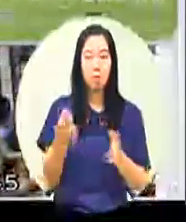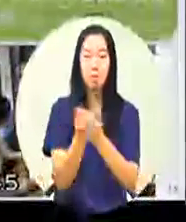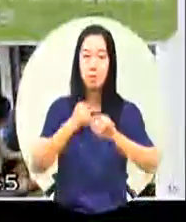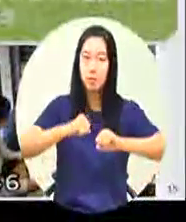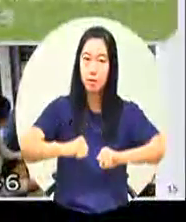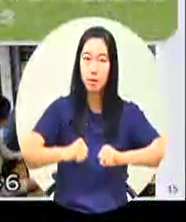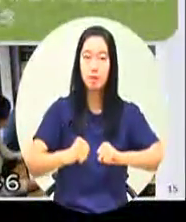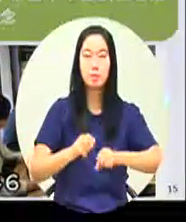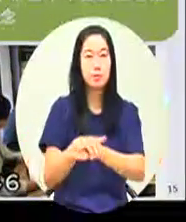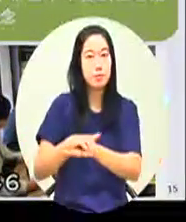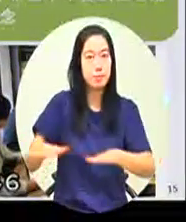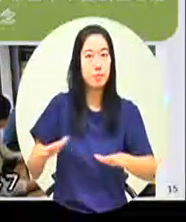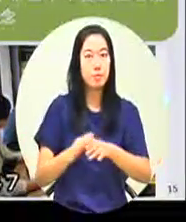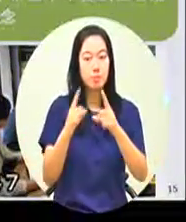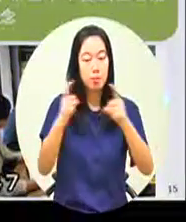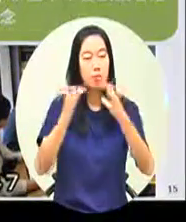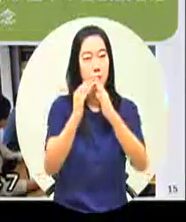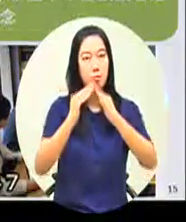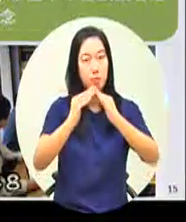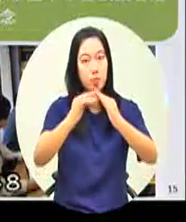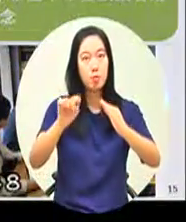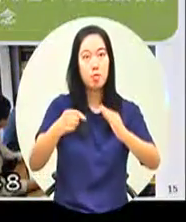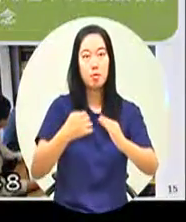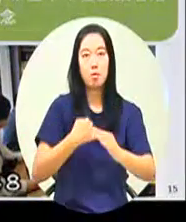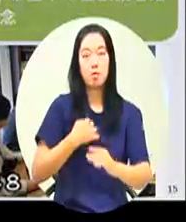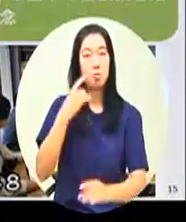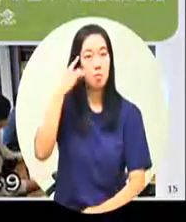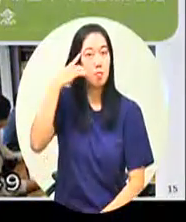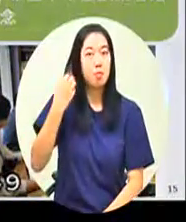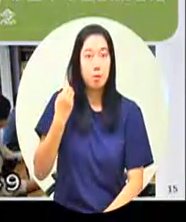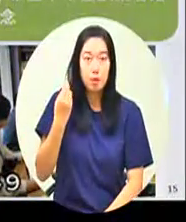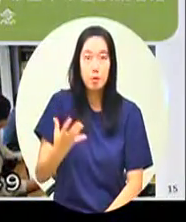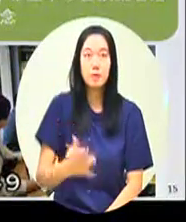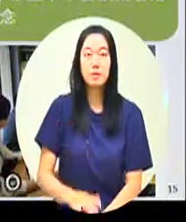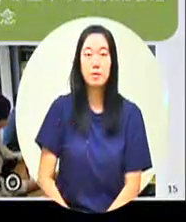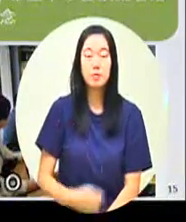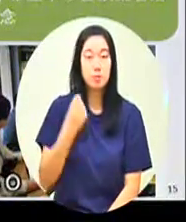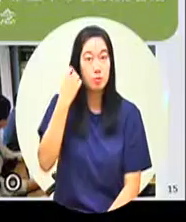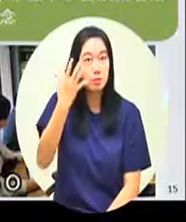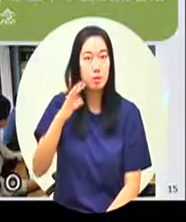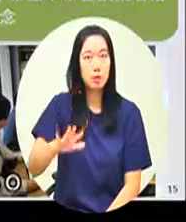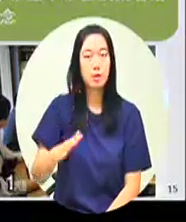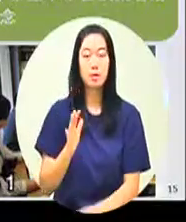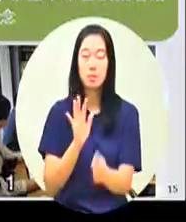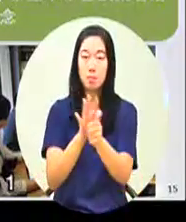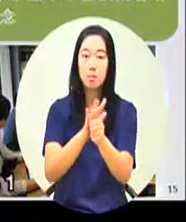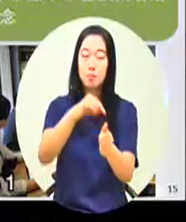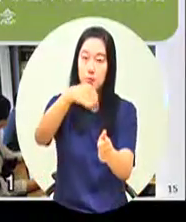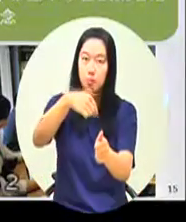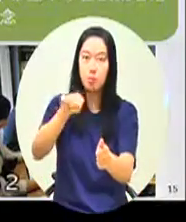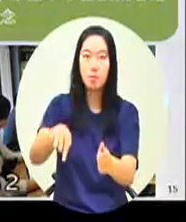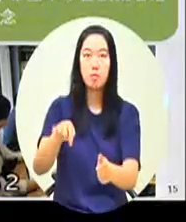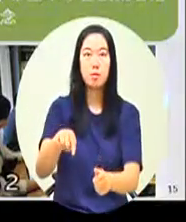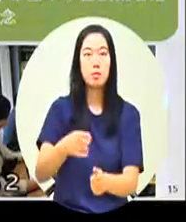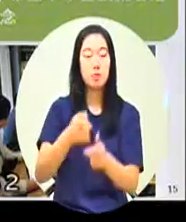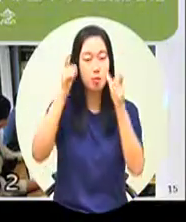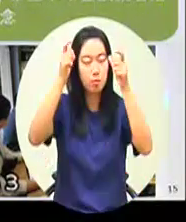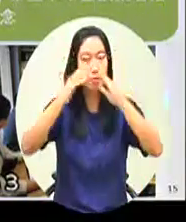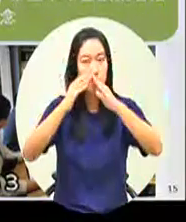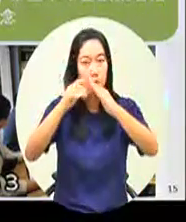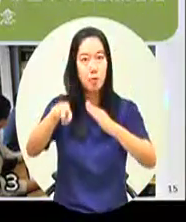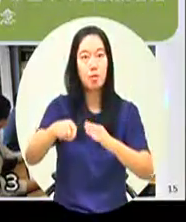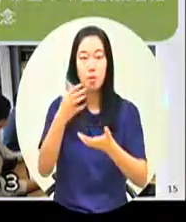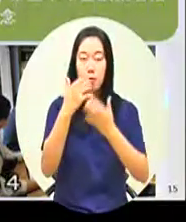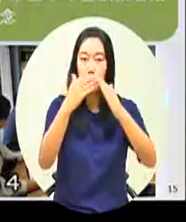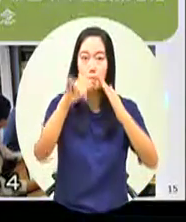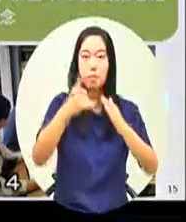面呢，整个在食的文化上呢，我们以创新呢那么来辅导我们的在地呢我们的餐厅呢成